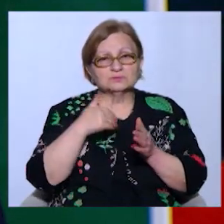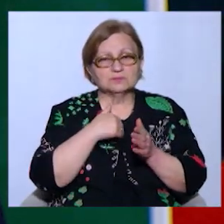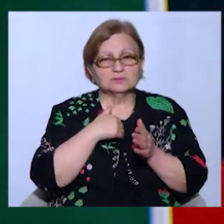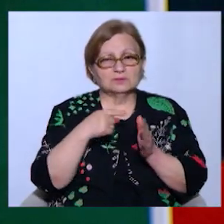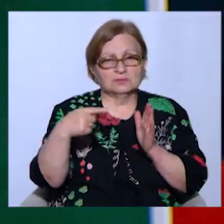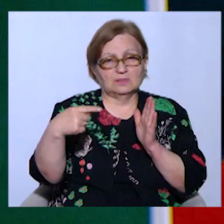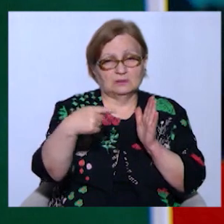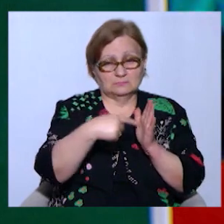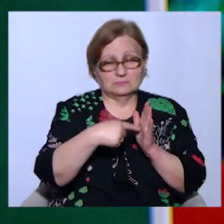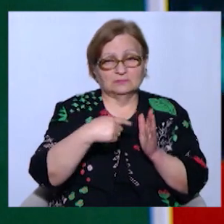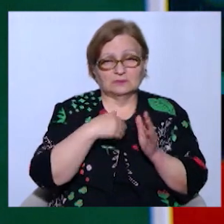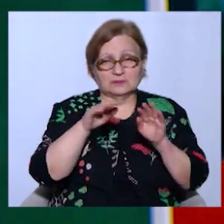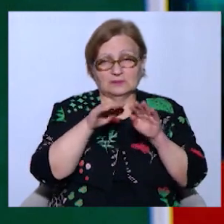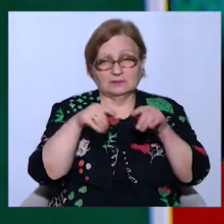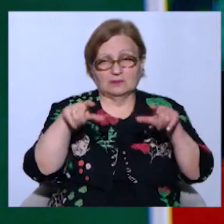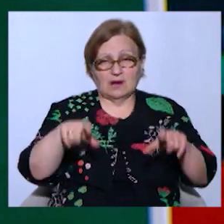გოლი გავიდეს კარში, ხო?